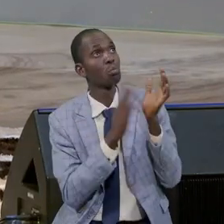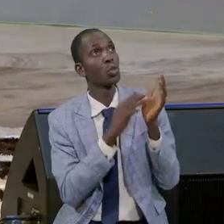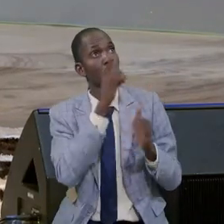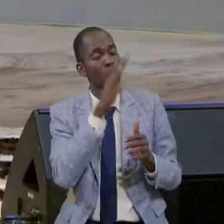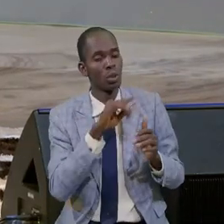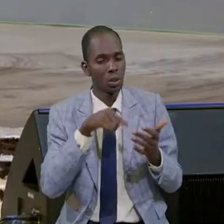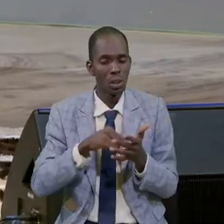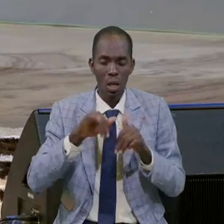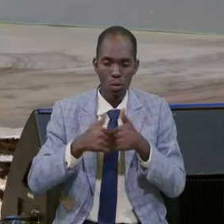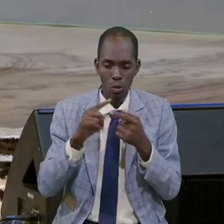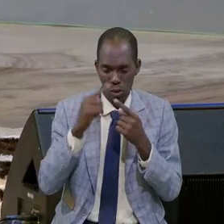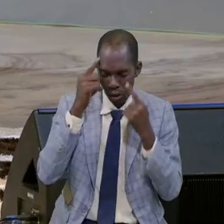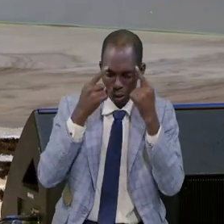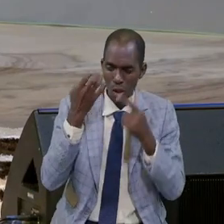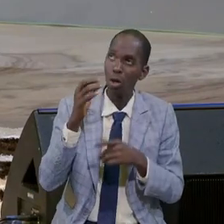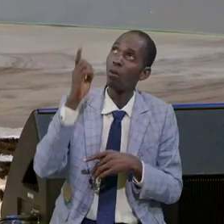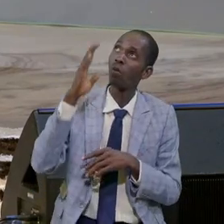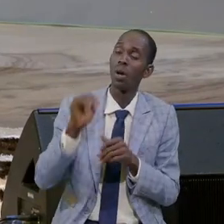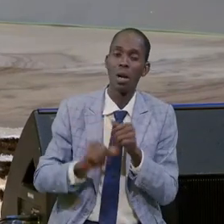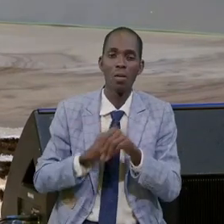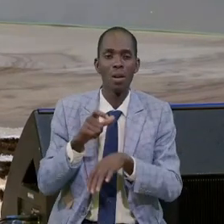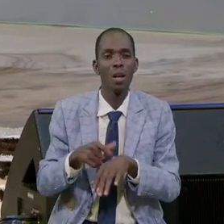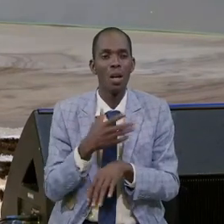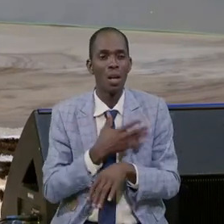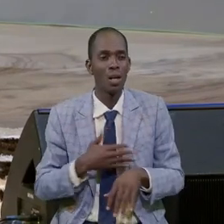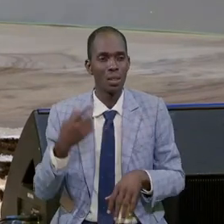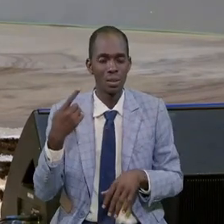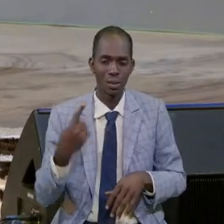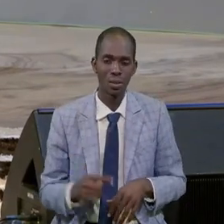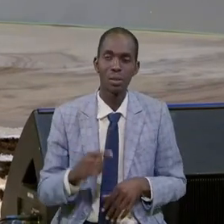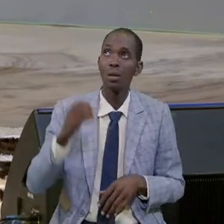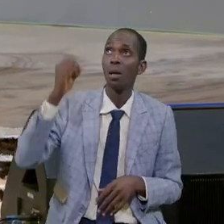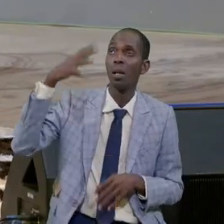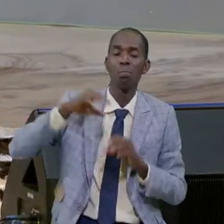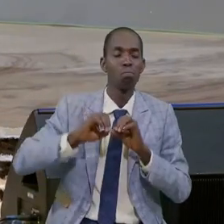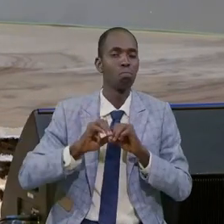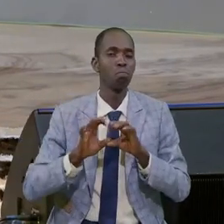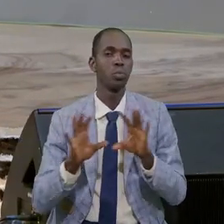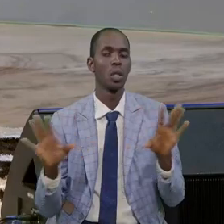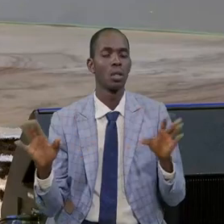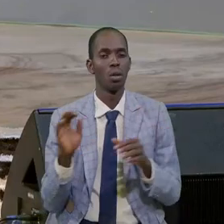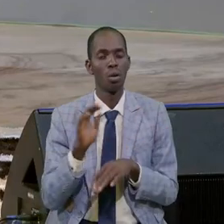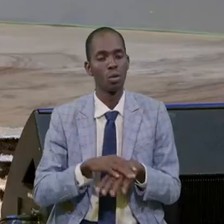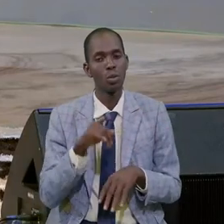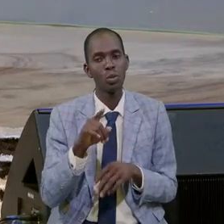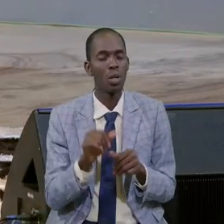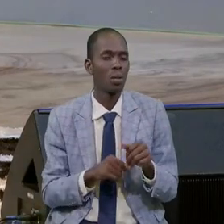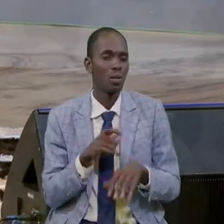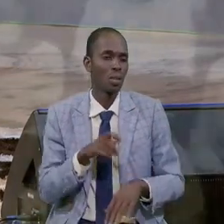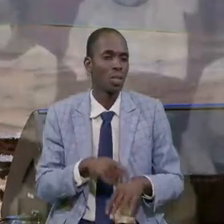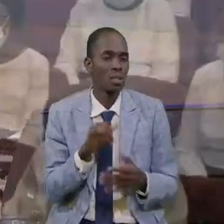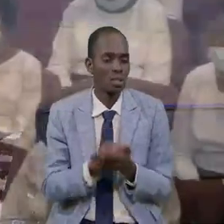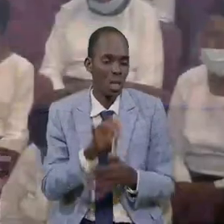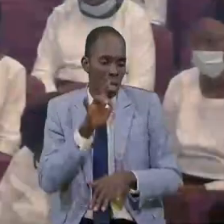qu'on doit faire les choses de Dieu à tout moment. Et la lumière brille sur votre chemin. Cela affecte ce que vous